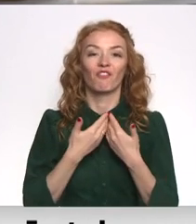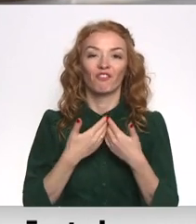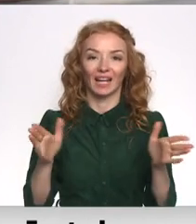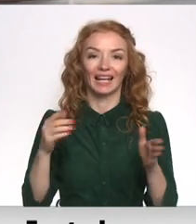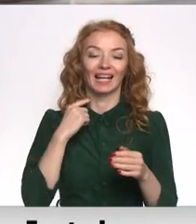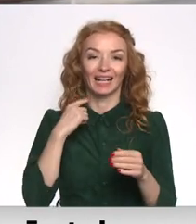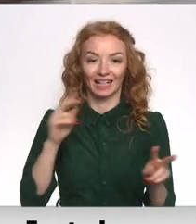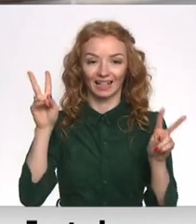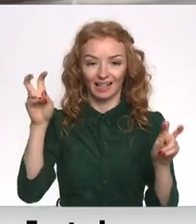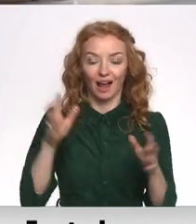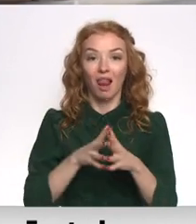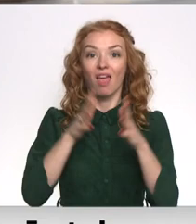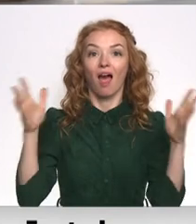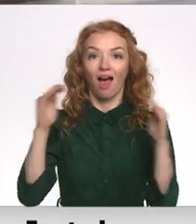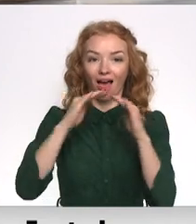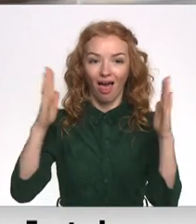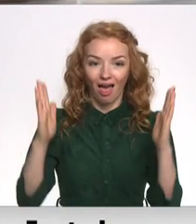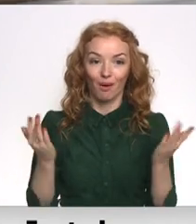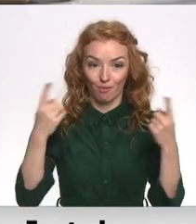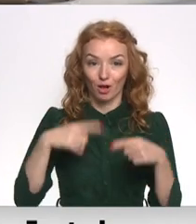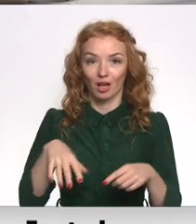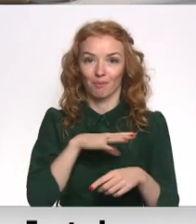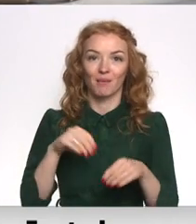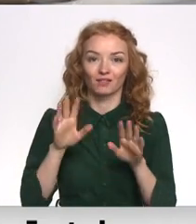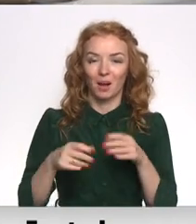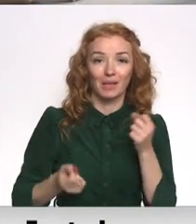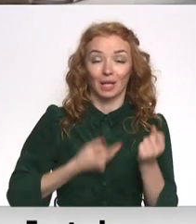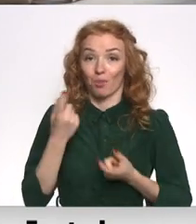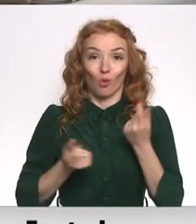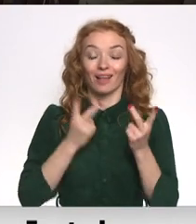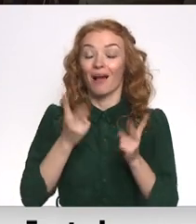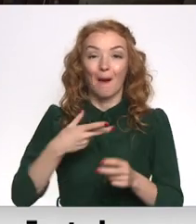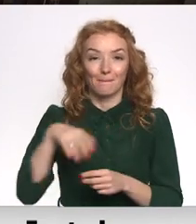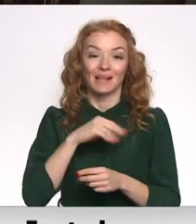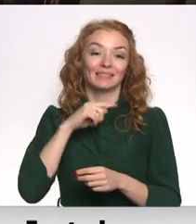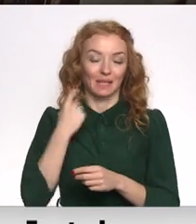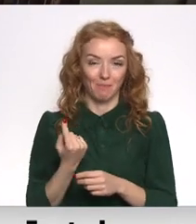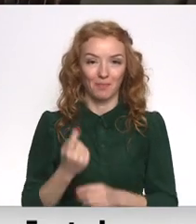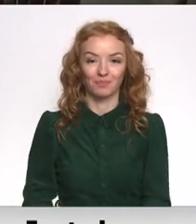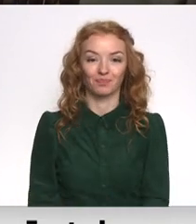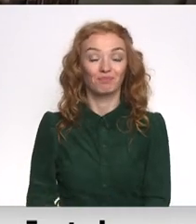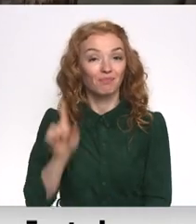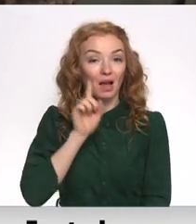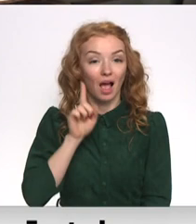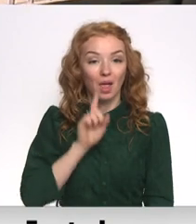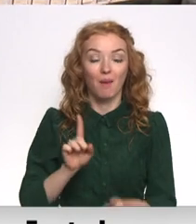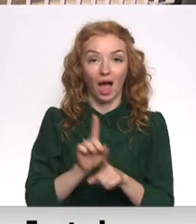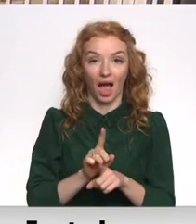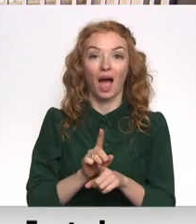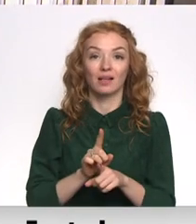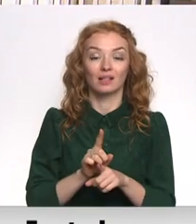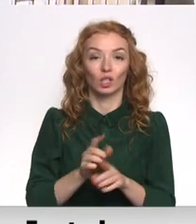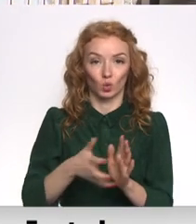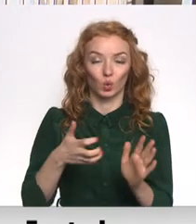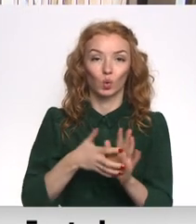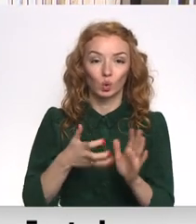šajā lielajā ēkā, kur mēs šobrīd varam vēl izpausties, kā mēs vēlamies un gribam. Pagaidām arī pašiem palīdzētājiem